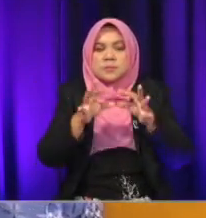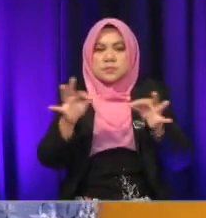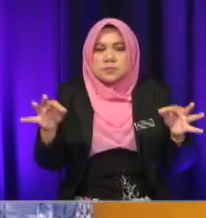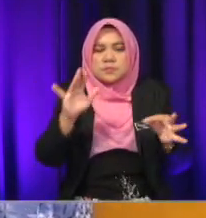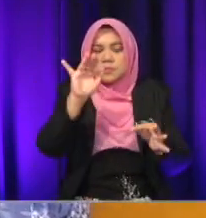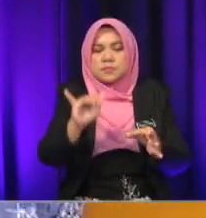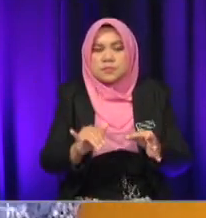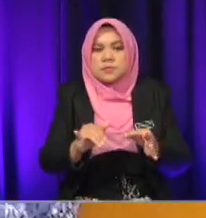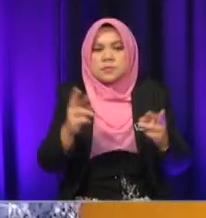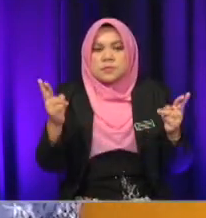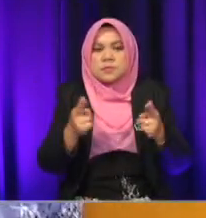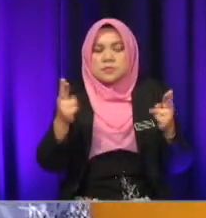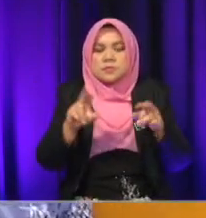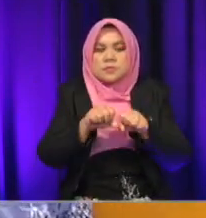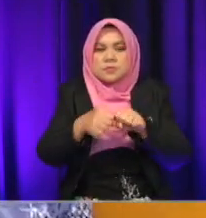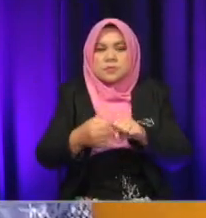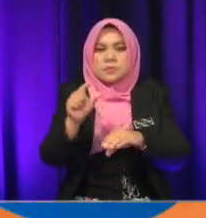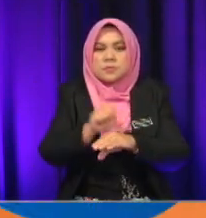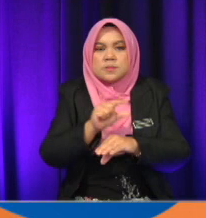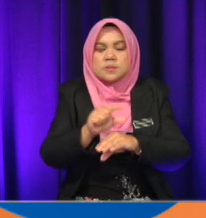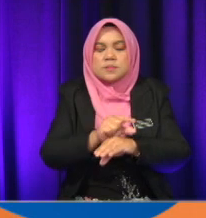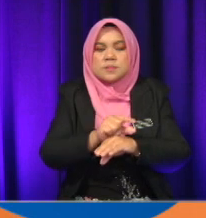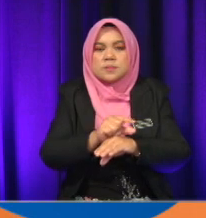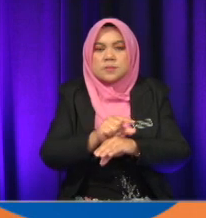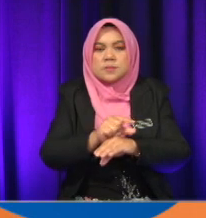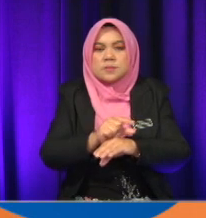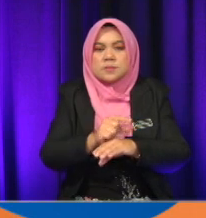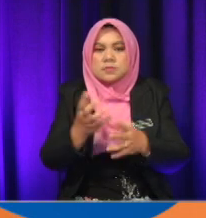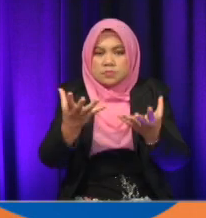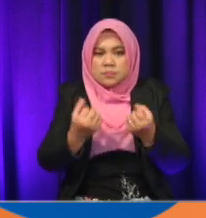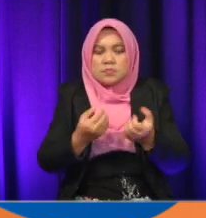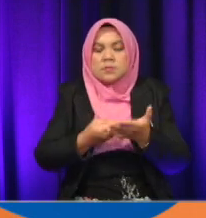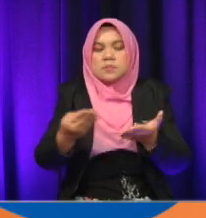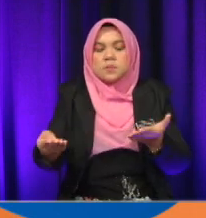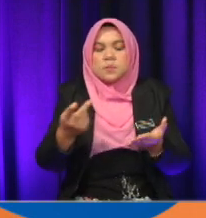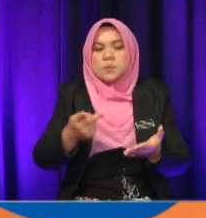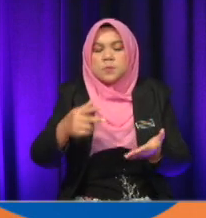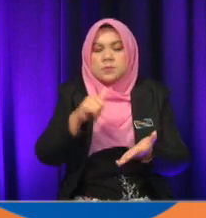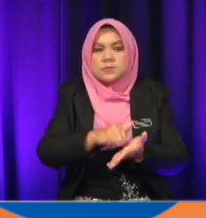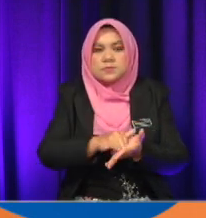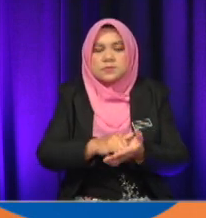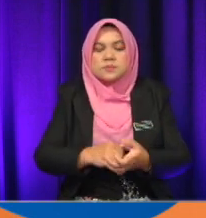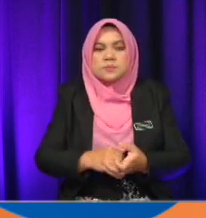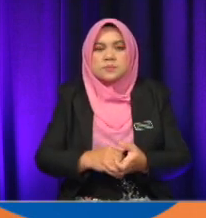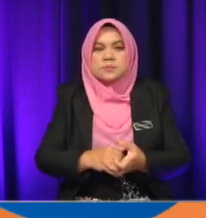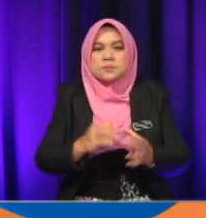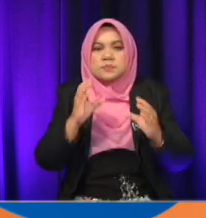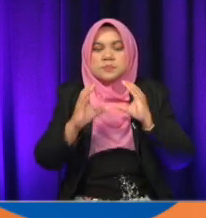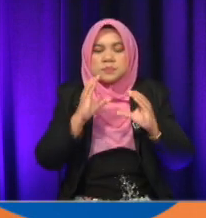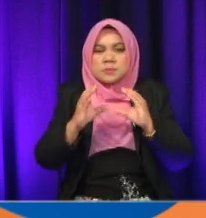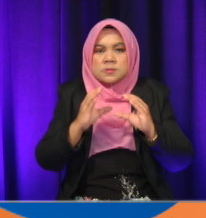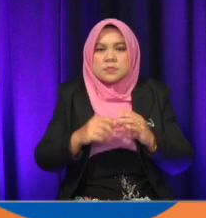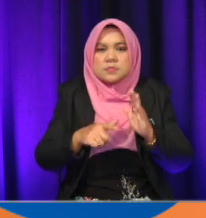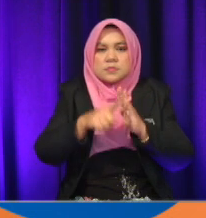merangsang supaya pengguna tertarik untuk membeli produk. Contohnya kita nak cakaplah kat situ apa